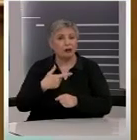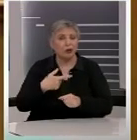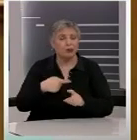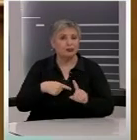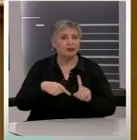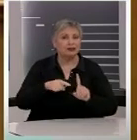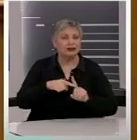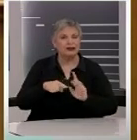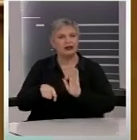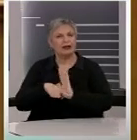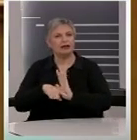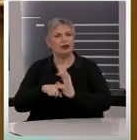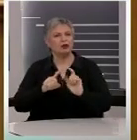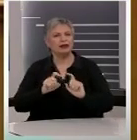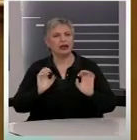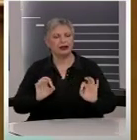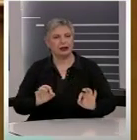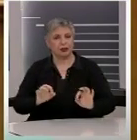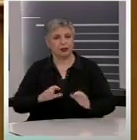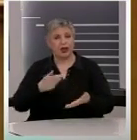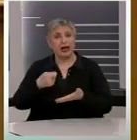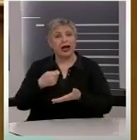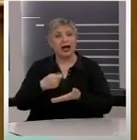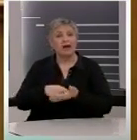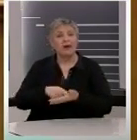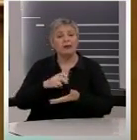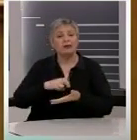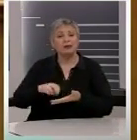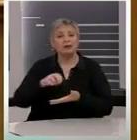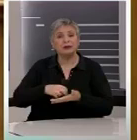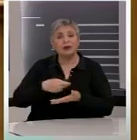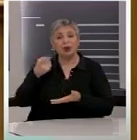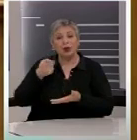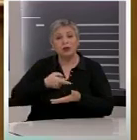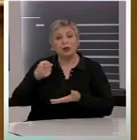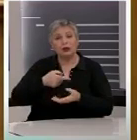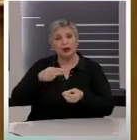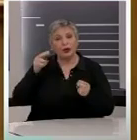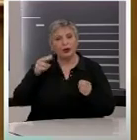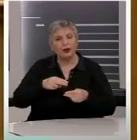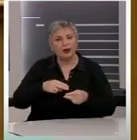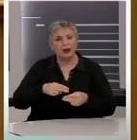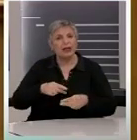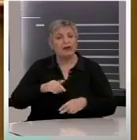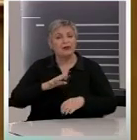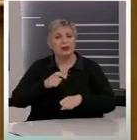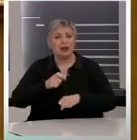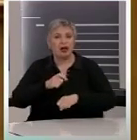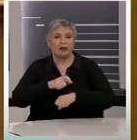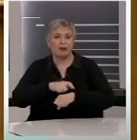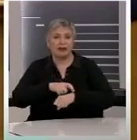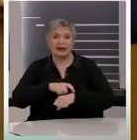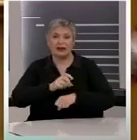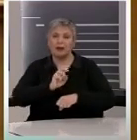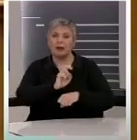αδύναμη? Όταν ελαφρύνουμε τη φορολογία των μεσαίων στρωμάτων με τα 3,2 δις που έχουμε